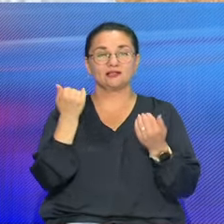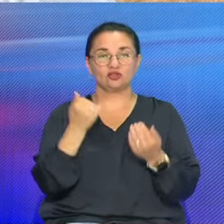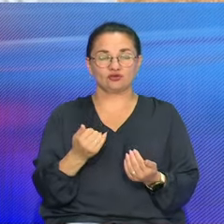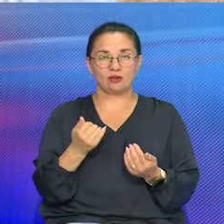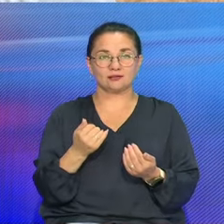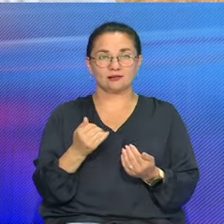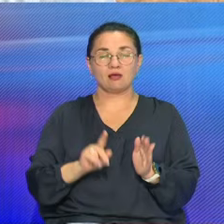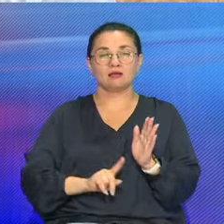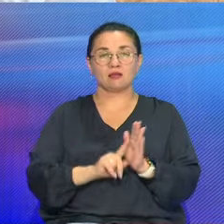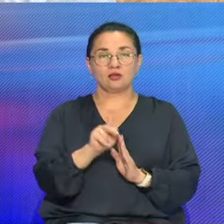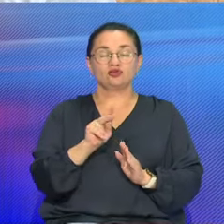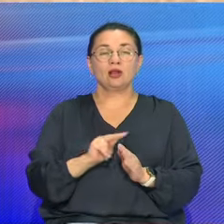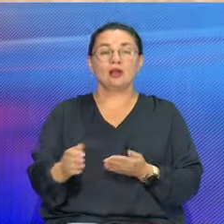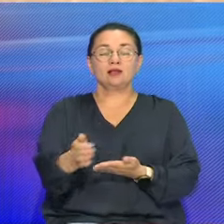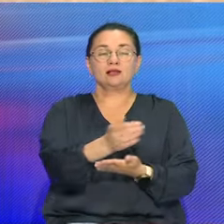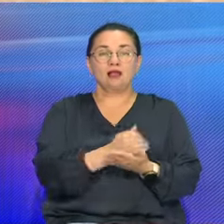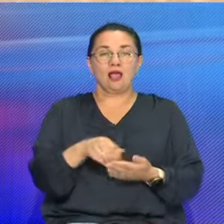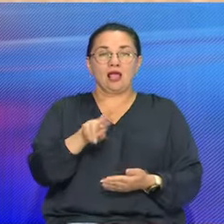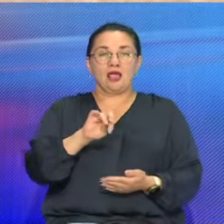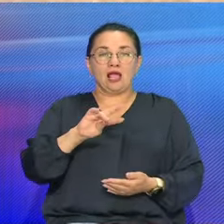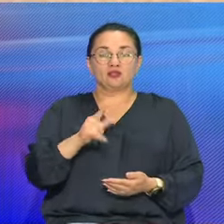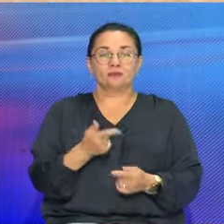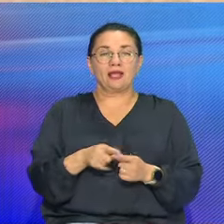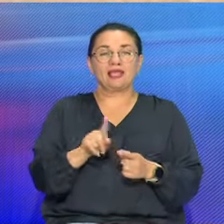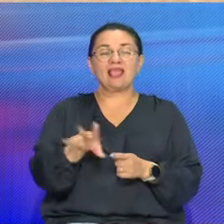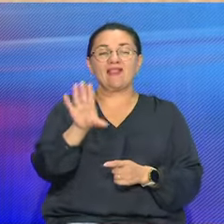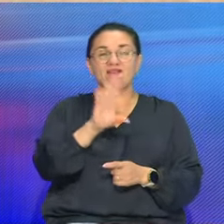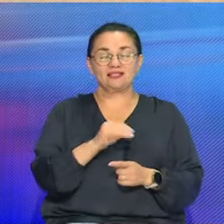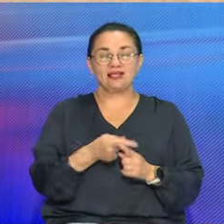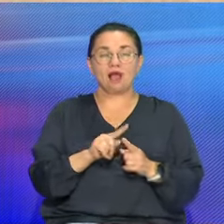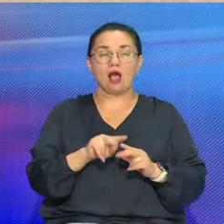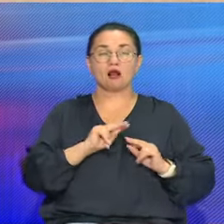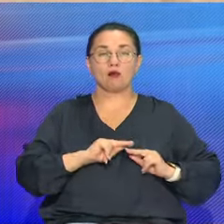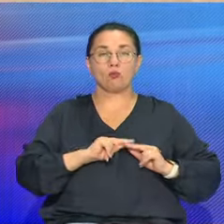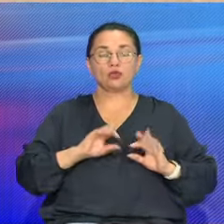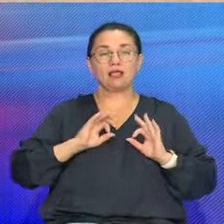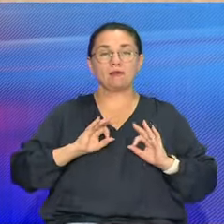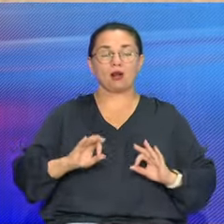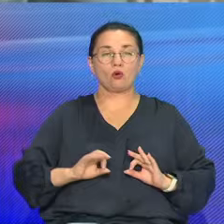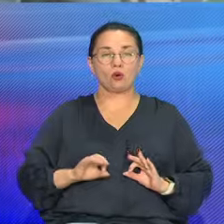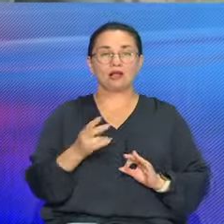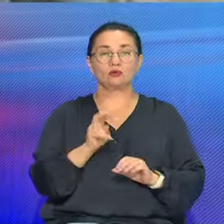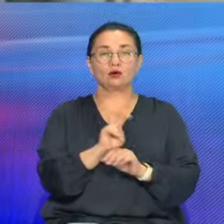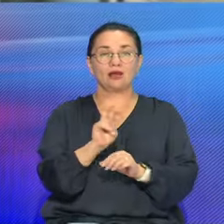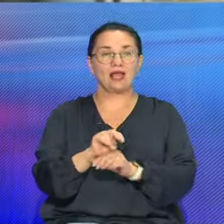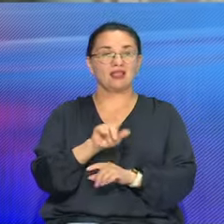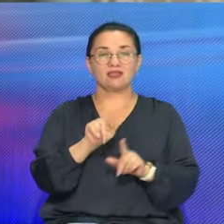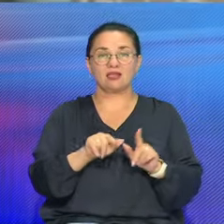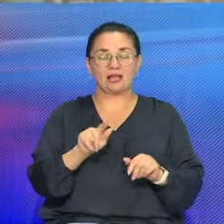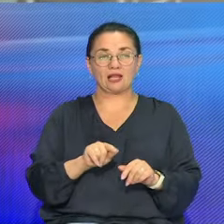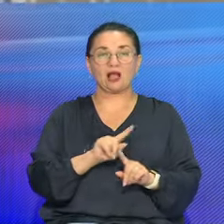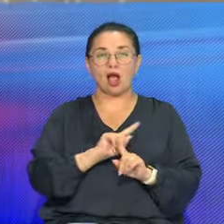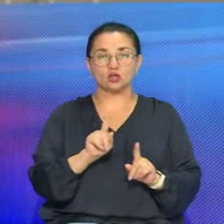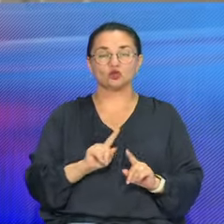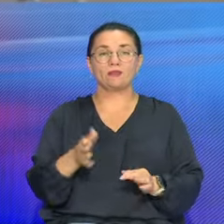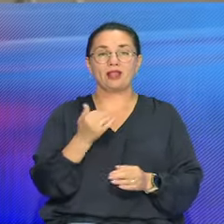уборке Ярвович меня. У сельгасорганізацыі Грозенщины работники прокуратуры наведваюцца нярэдка, асабліва ў час жніва, сочаць